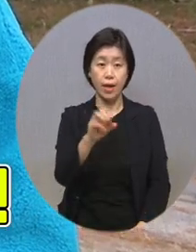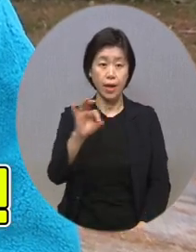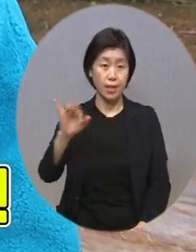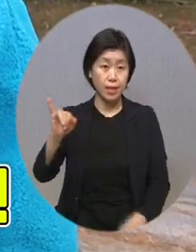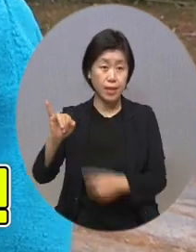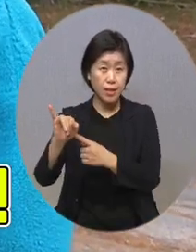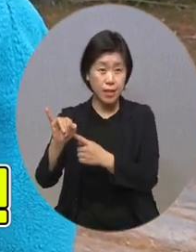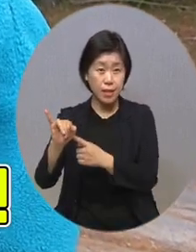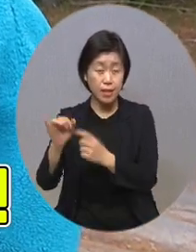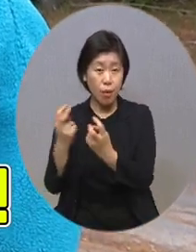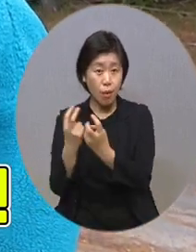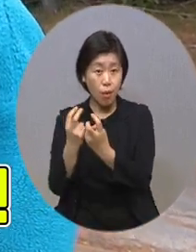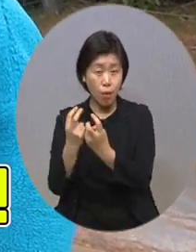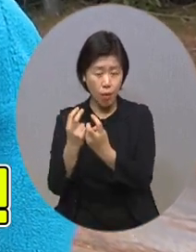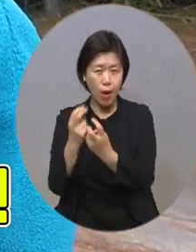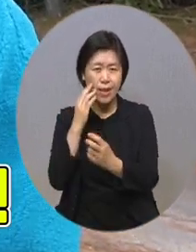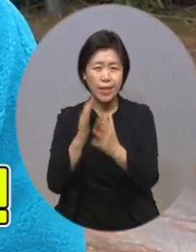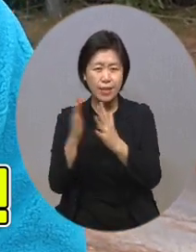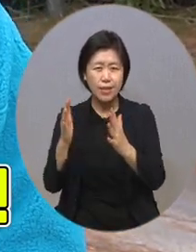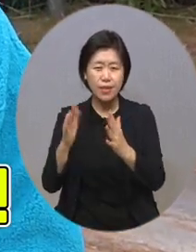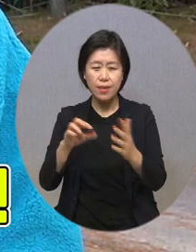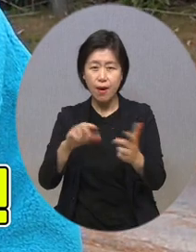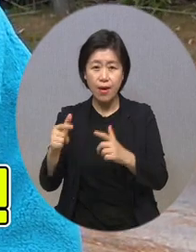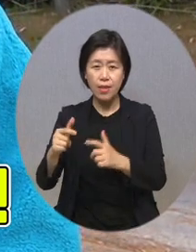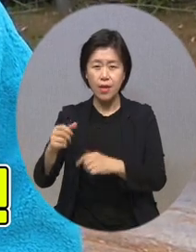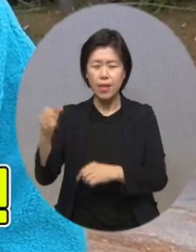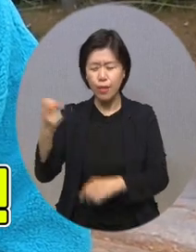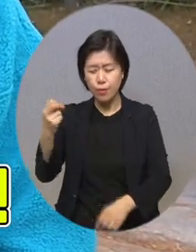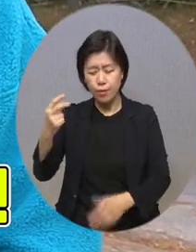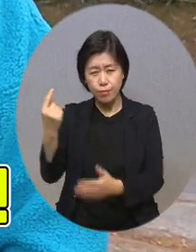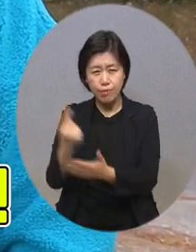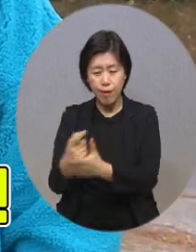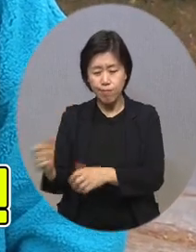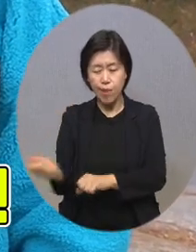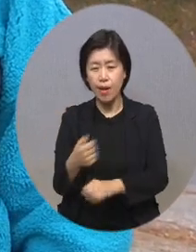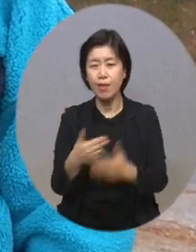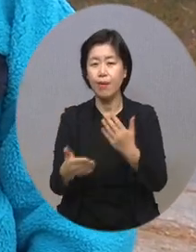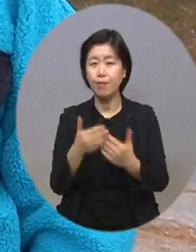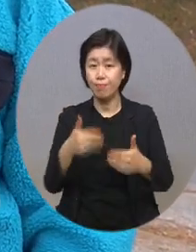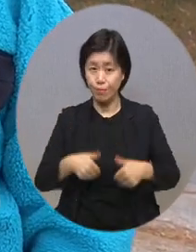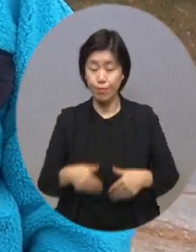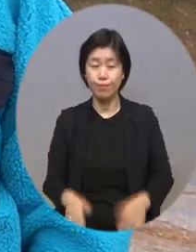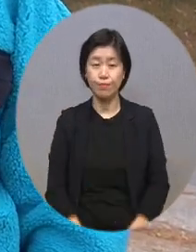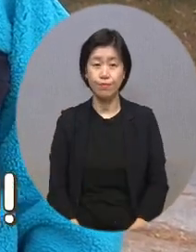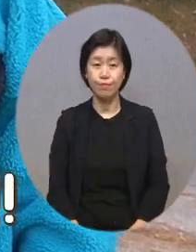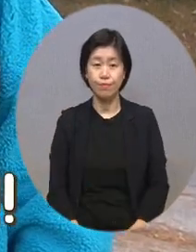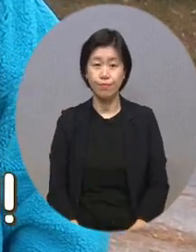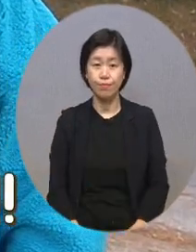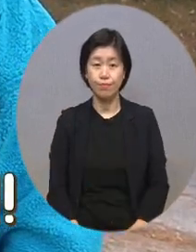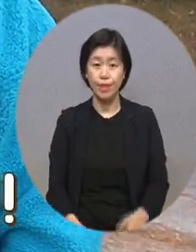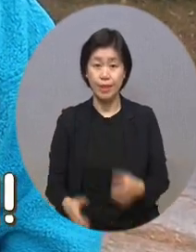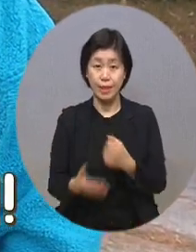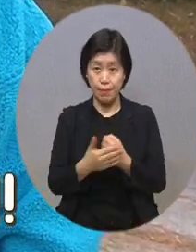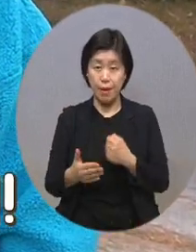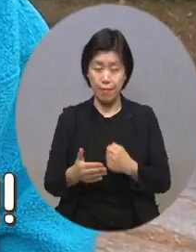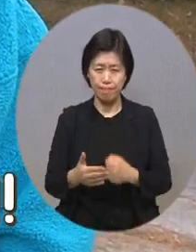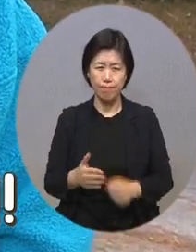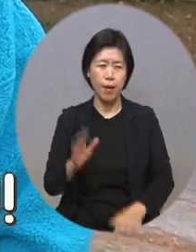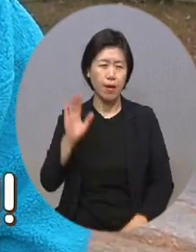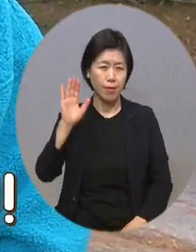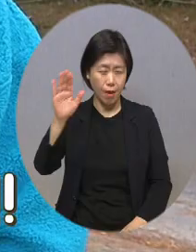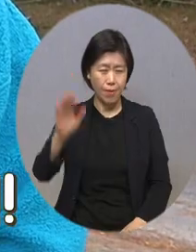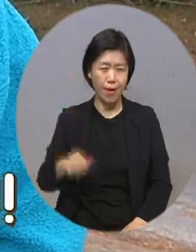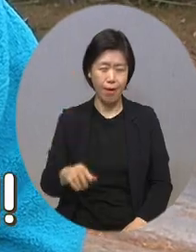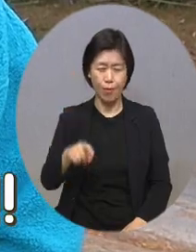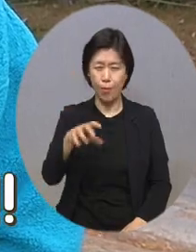경험. 잔디밥을 먹어야 돼. 그렇죠. 잔디밥을 많이 먹어야 돼. 그래서 이제 나중에는 이제 도시락 사서 잔디 위에 앉아서